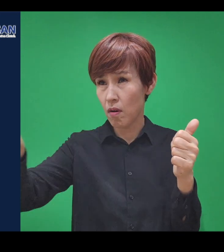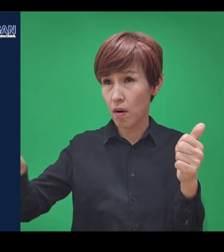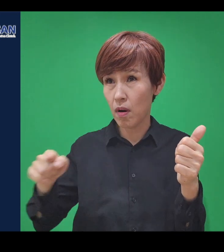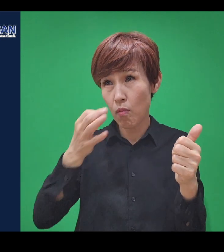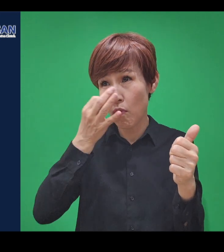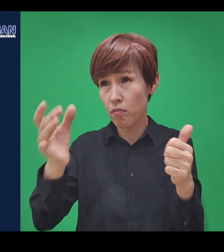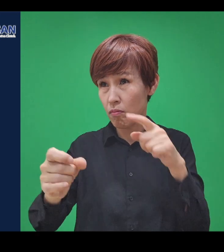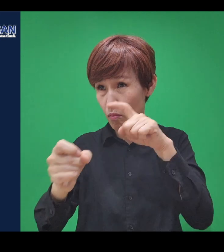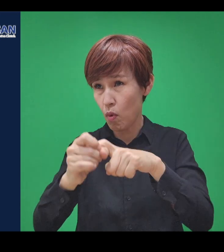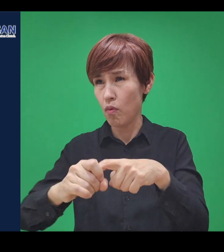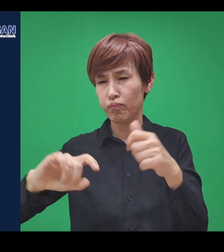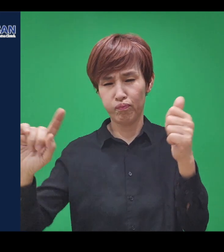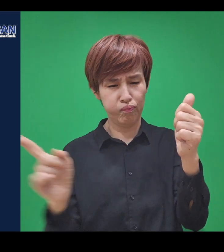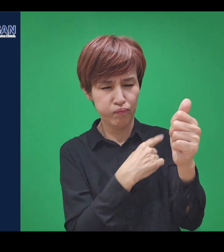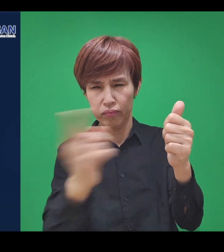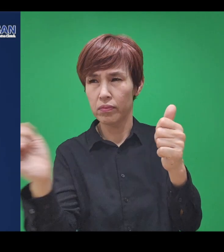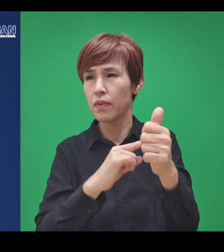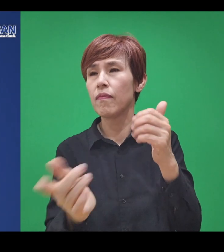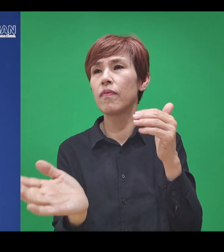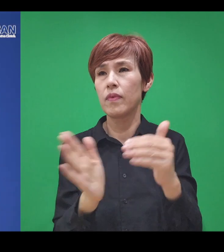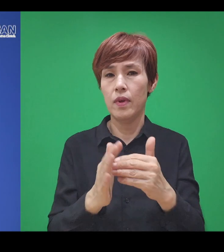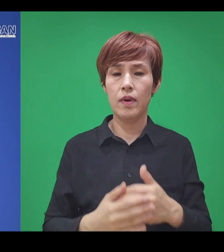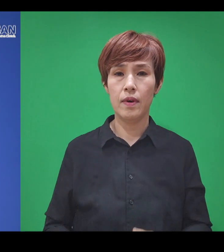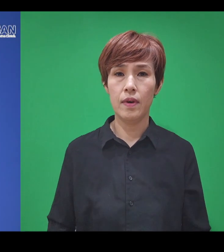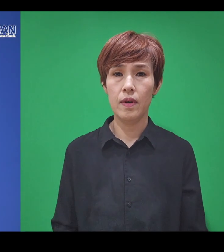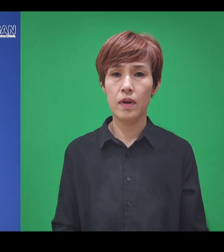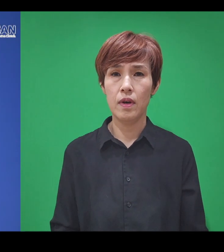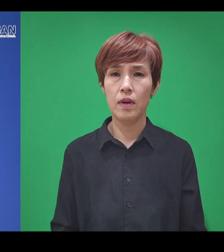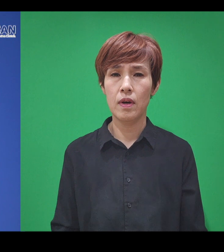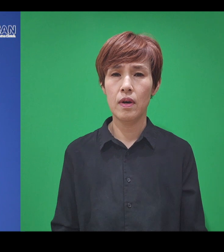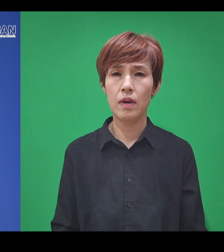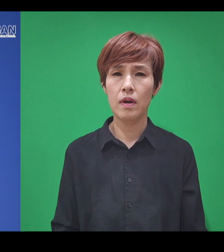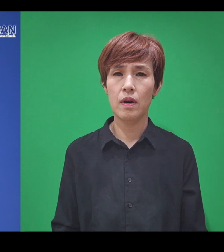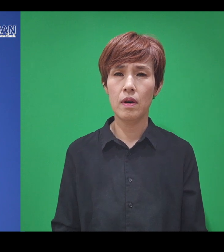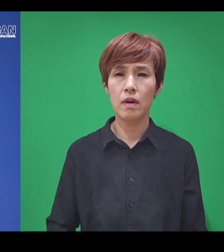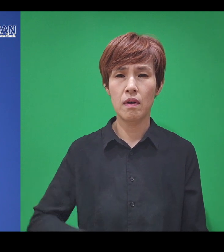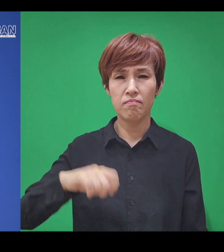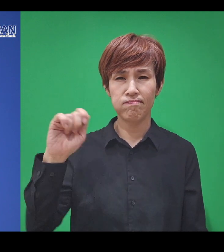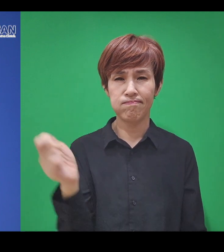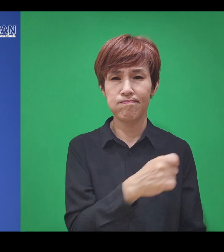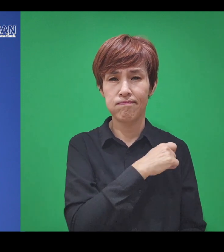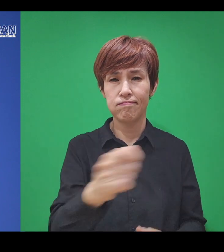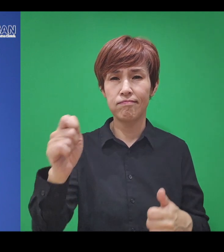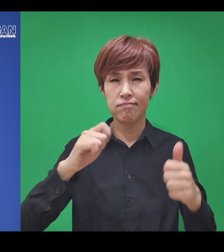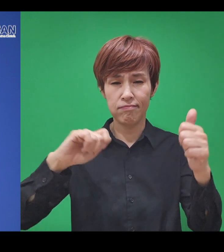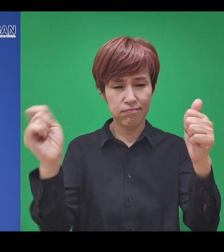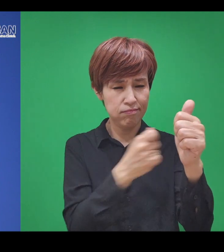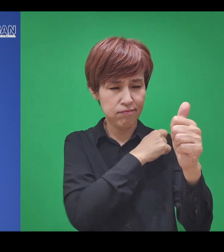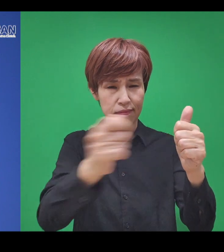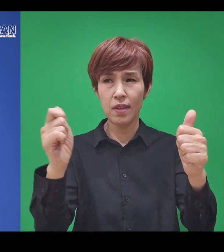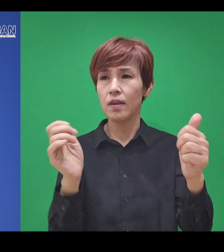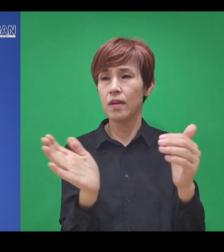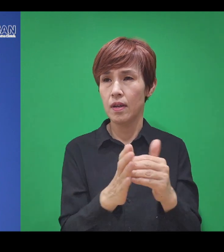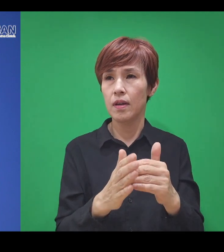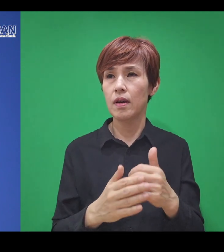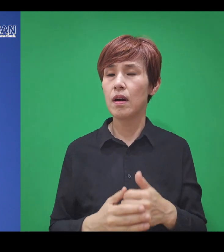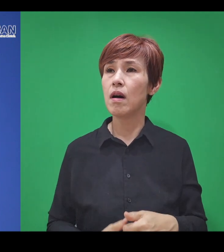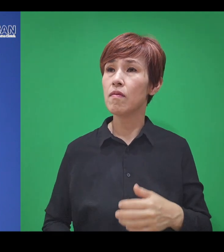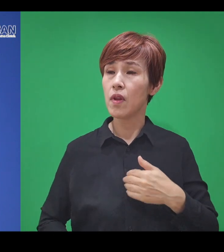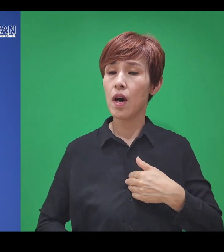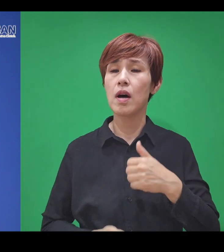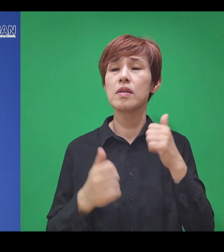하려 함이로라 하더라. 나는 재판했다. 로마 법에 따라 재판했고 황제의